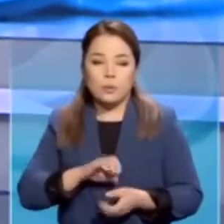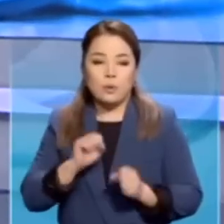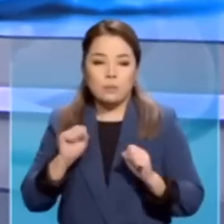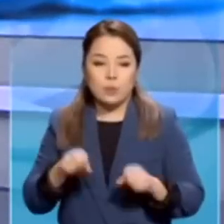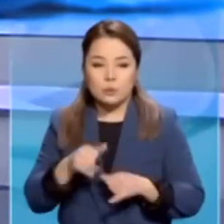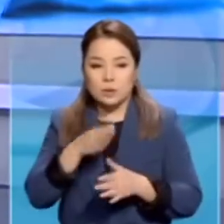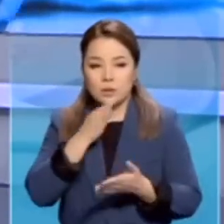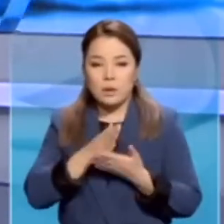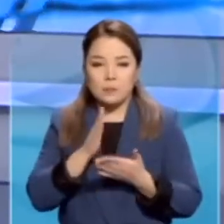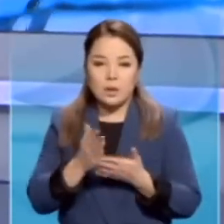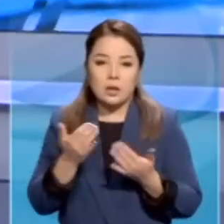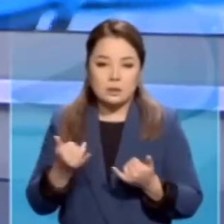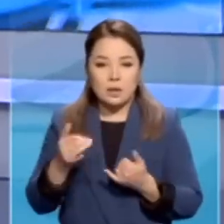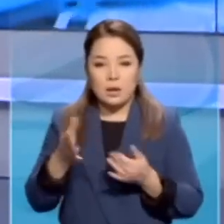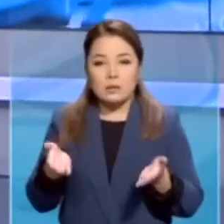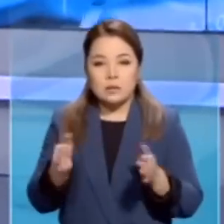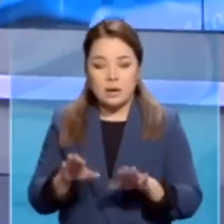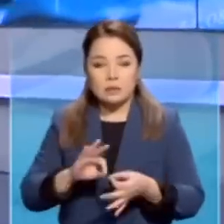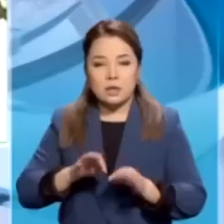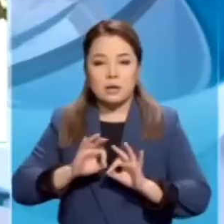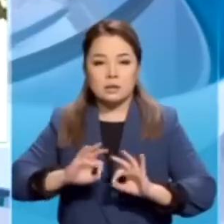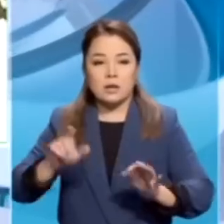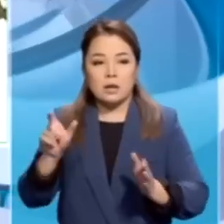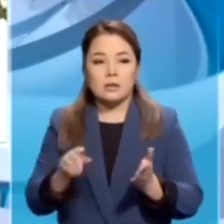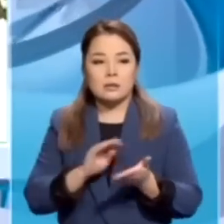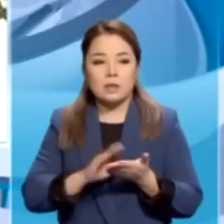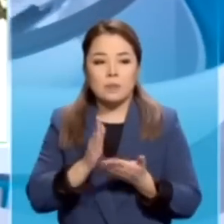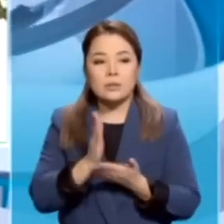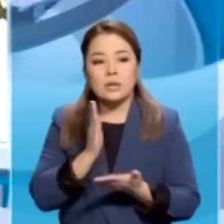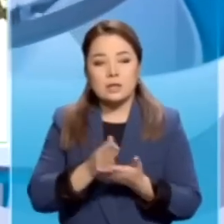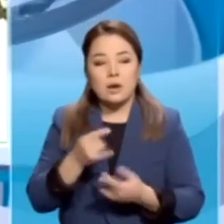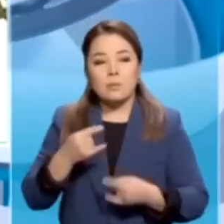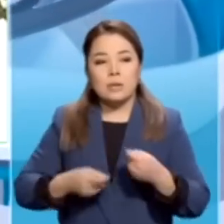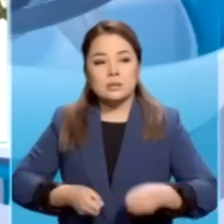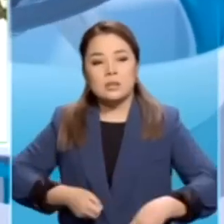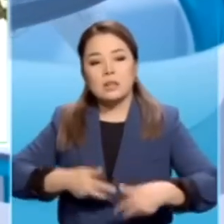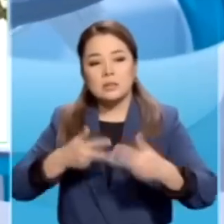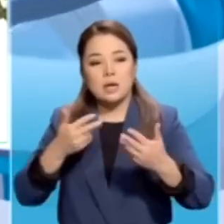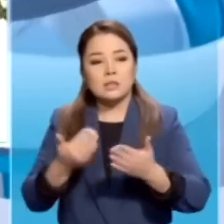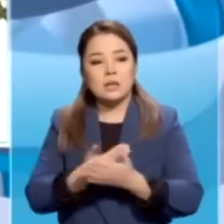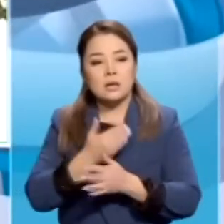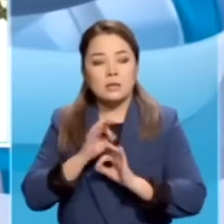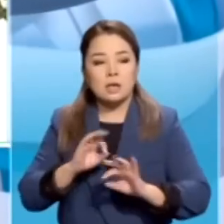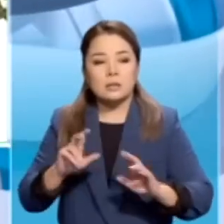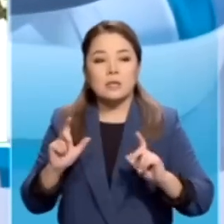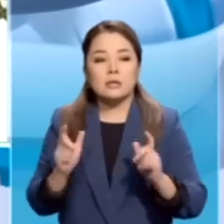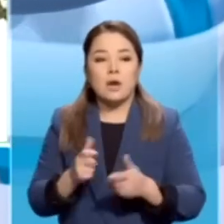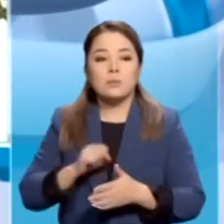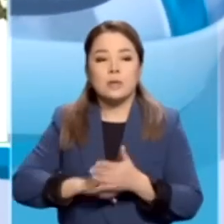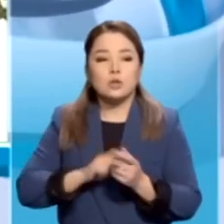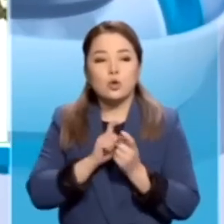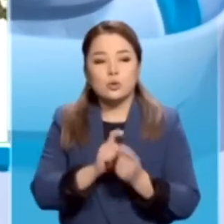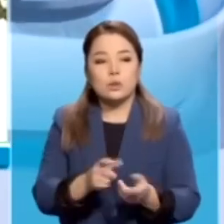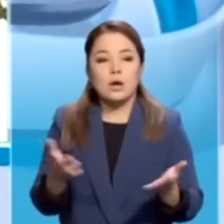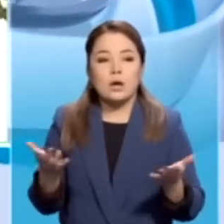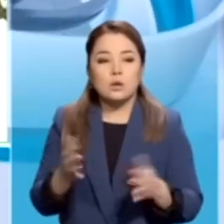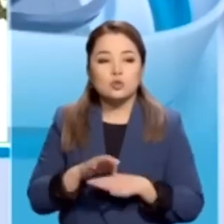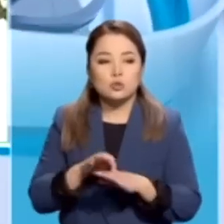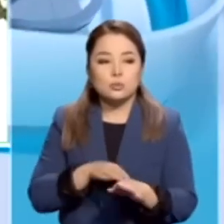Санкция құрсауында қалған елден тілшіміз Индира Бегайдар тікелей байланысқа шығып тұр. Индира, санкция салдарымен күрес қалай жүріп